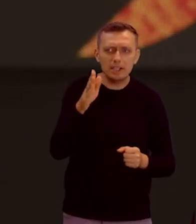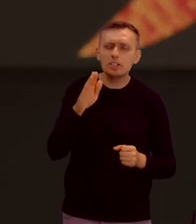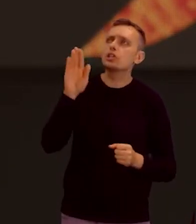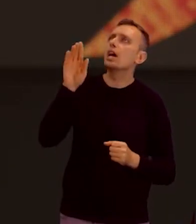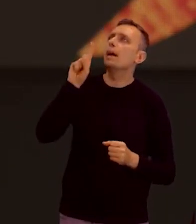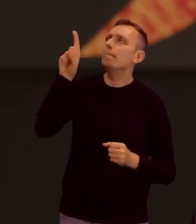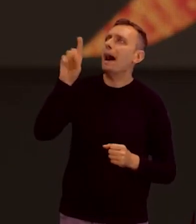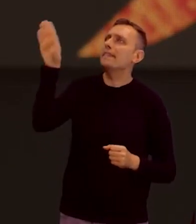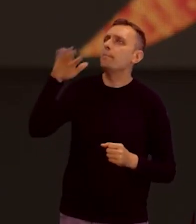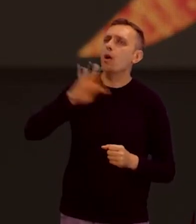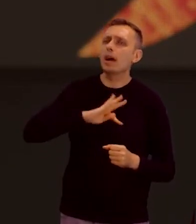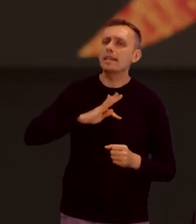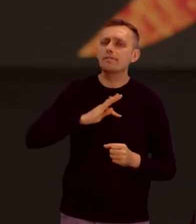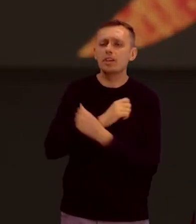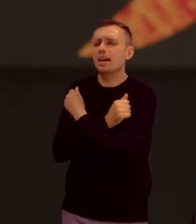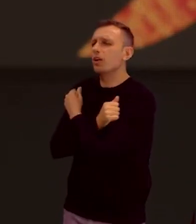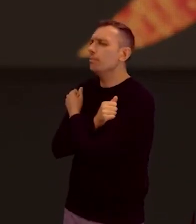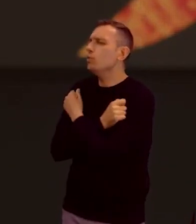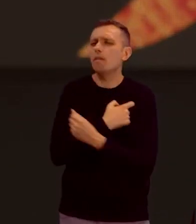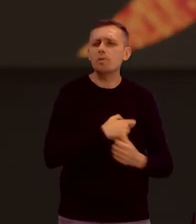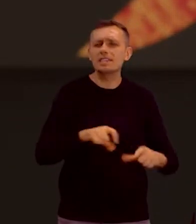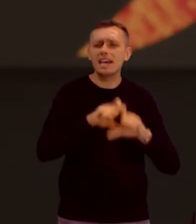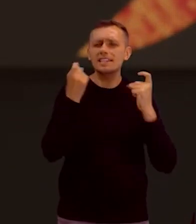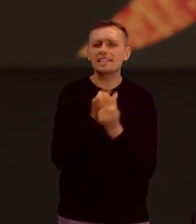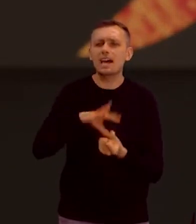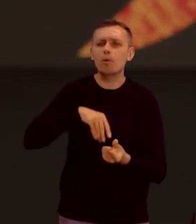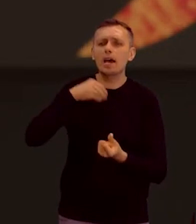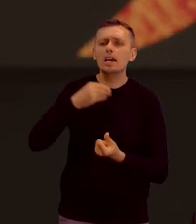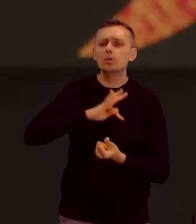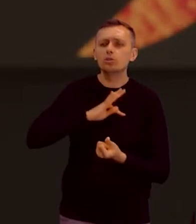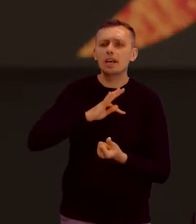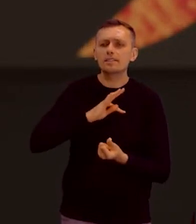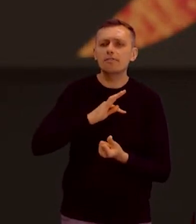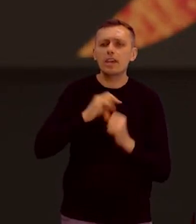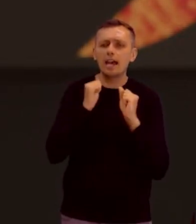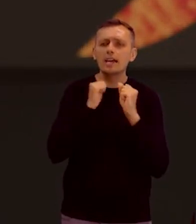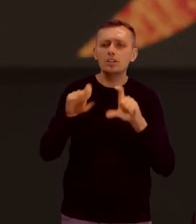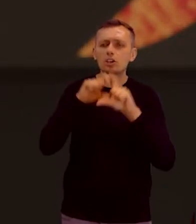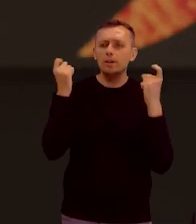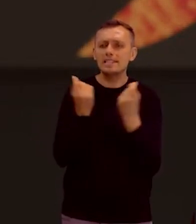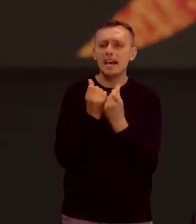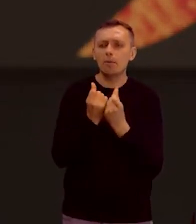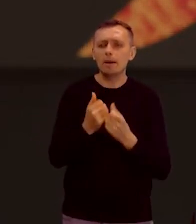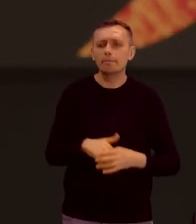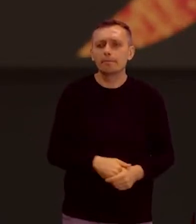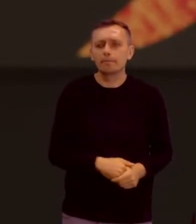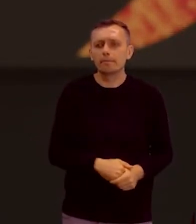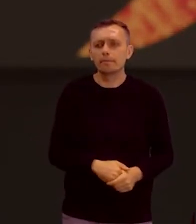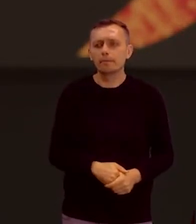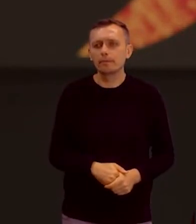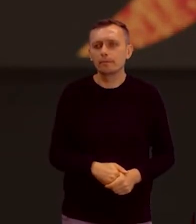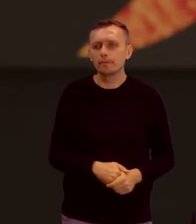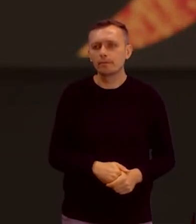całego swego serca, z całej duszy swojej i ze wszystkich swych sił. A czynili oni